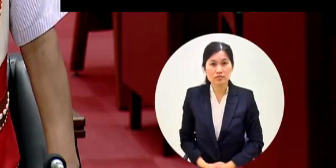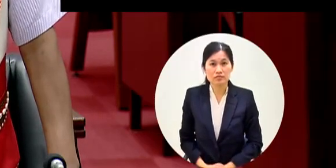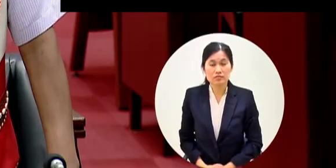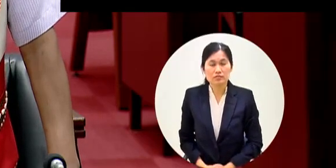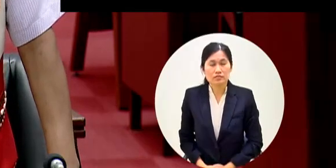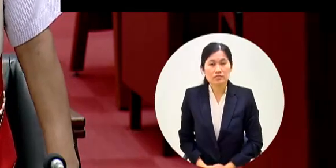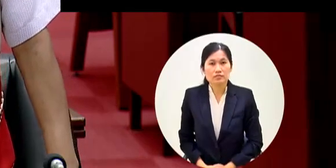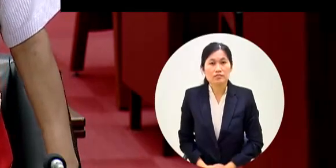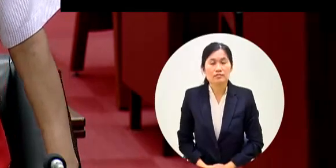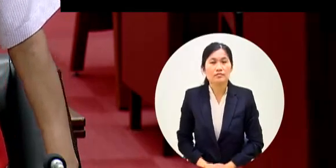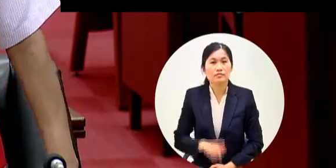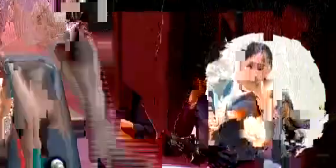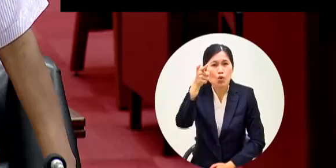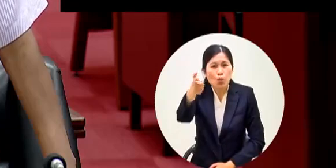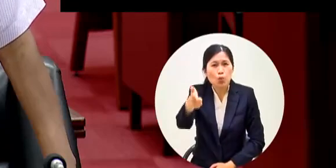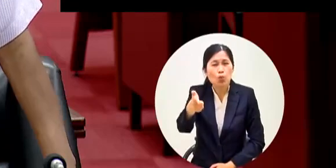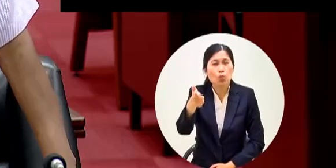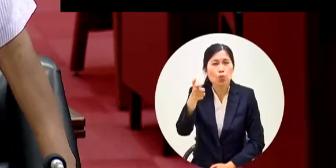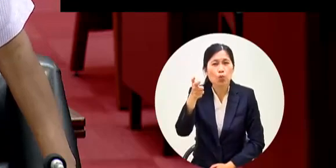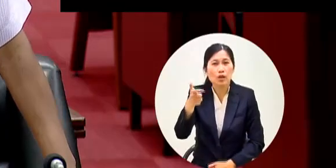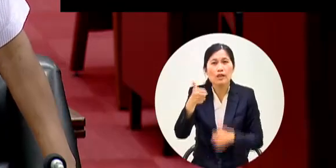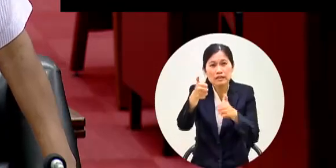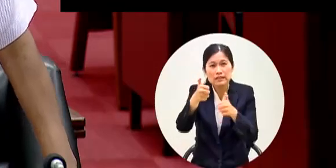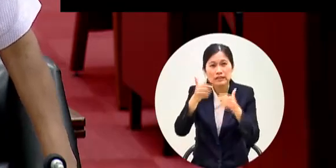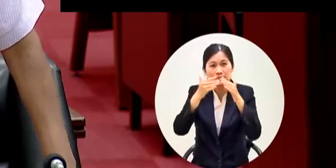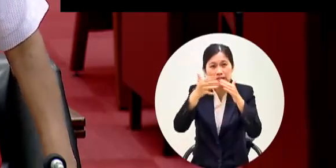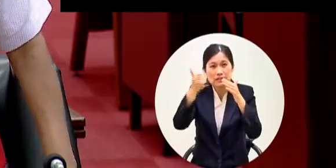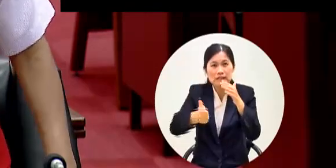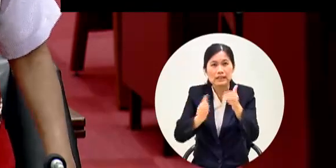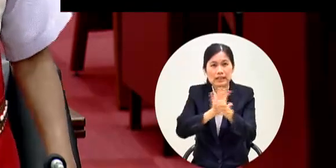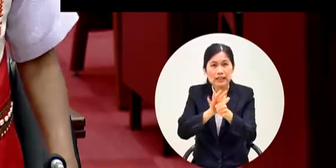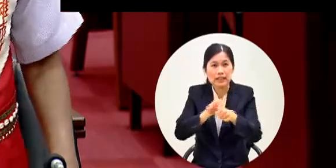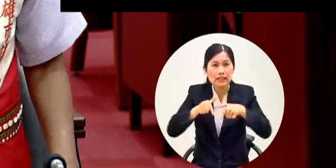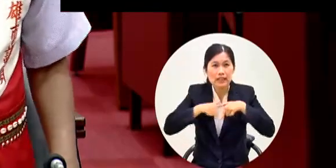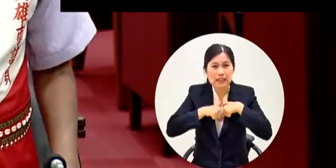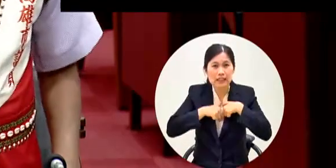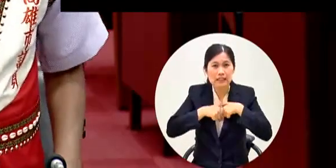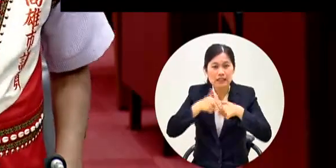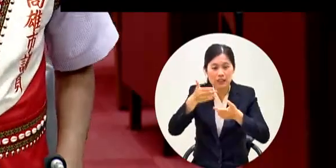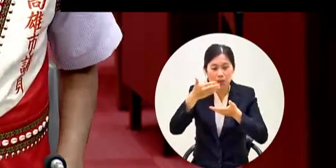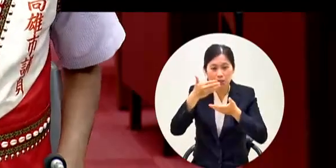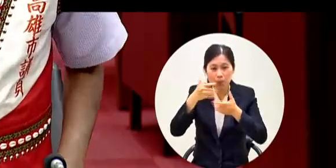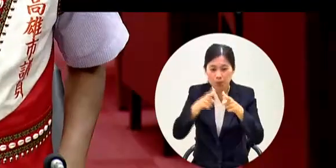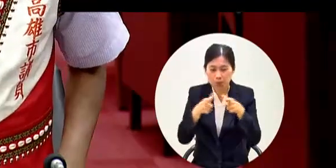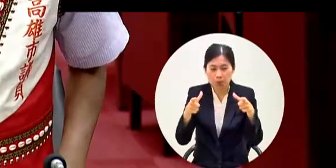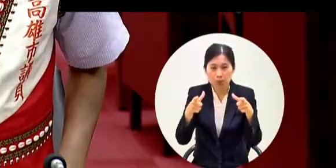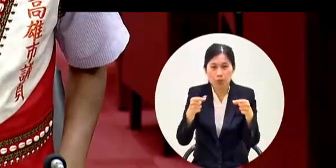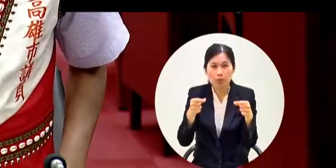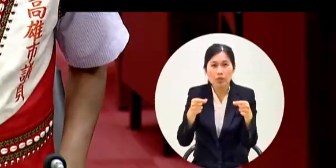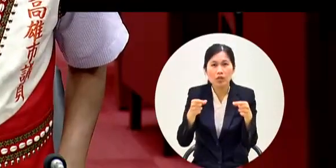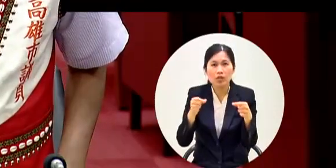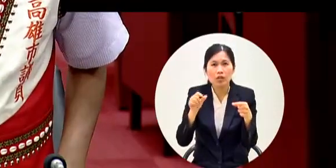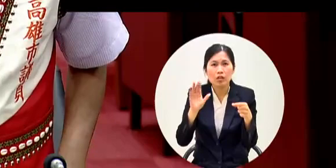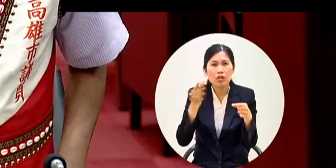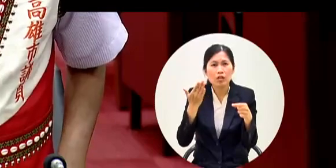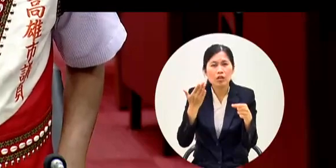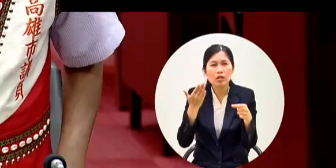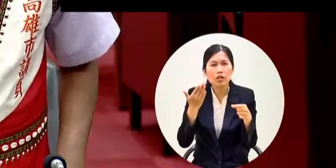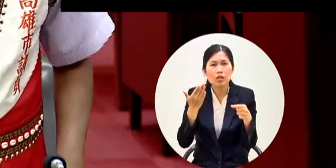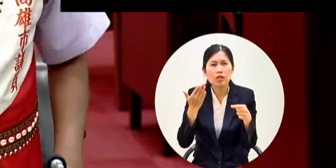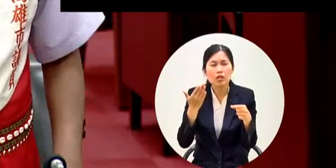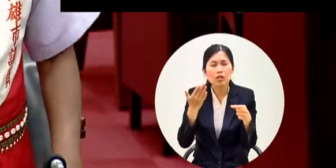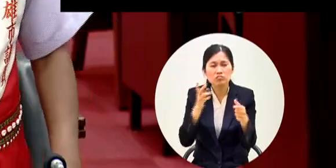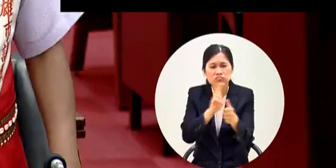啊，对于我们现在有三个地方已经无法到招生的一个校